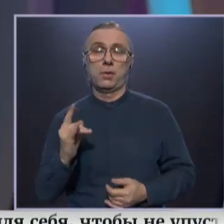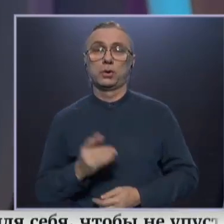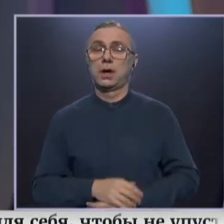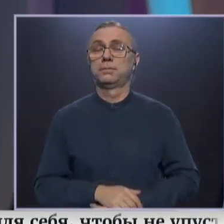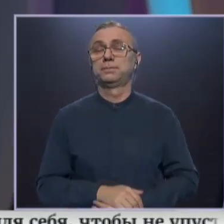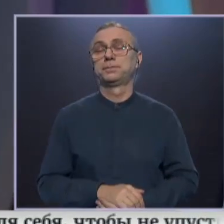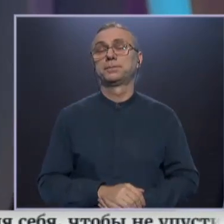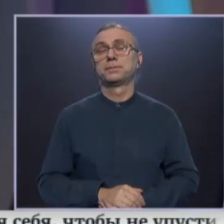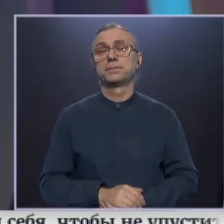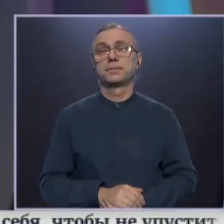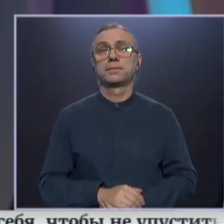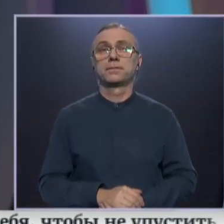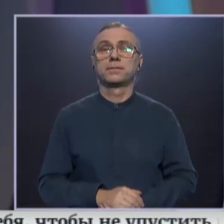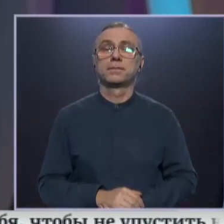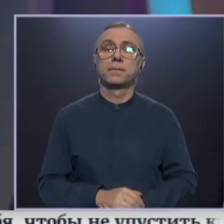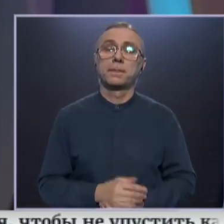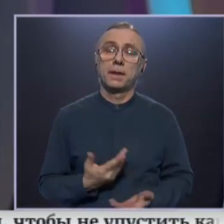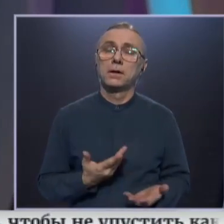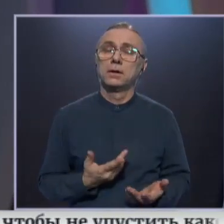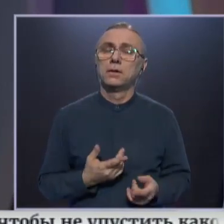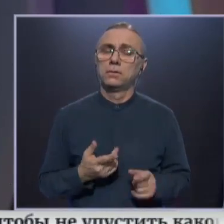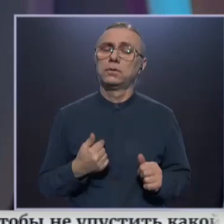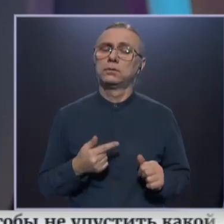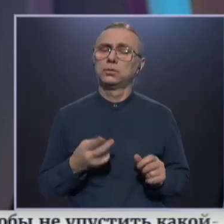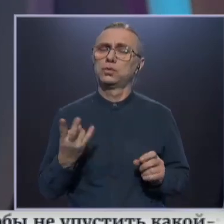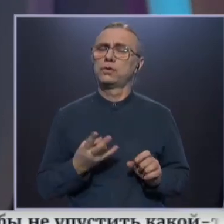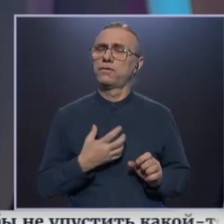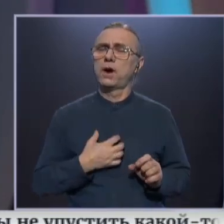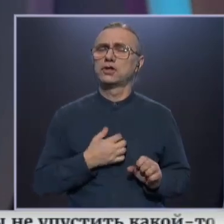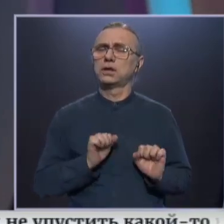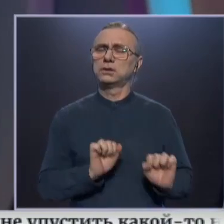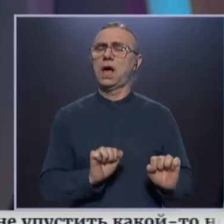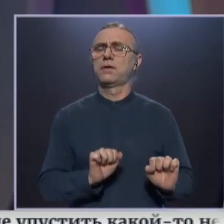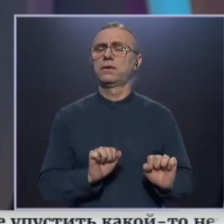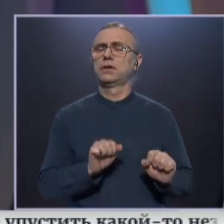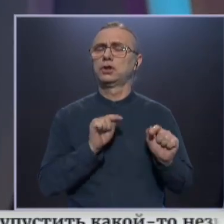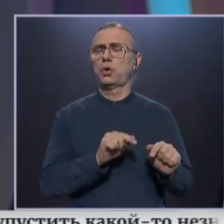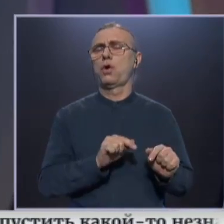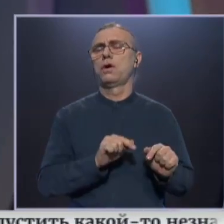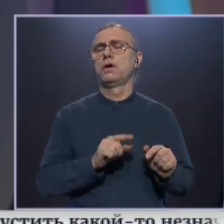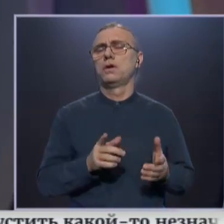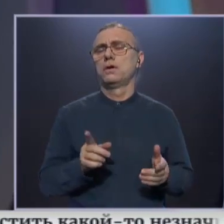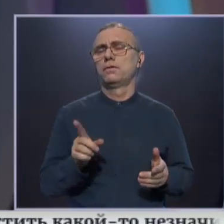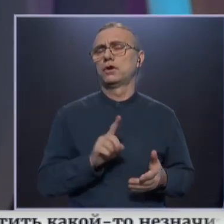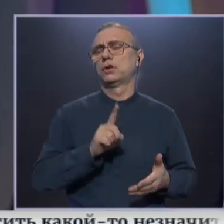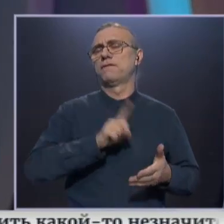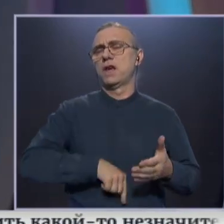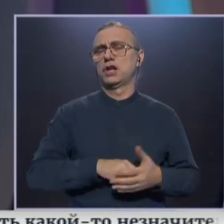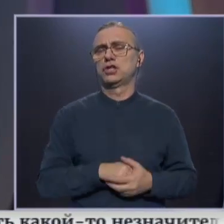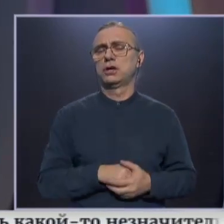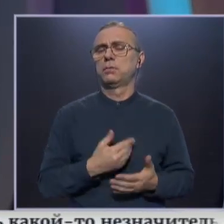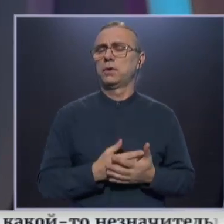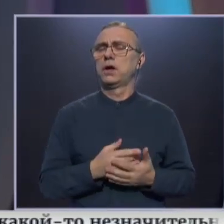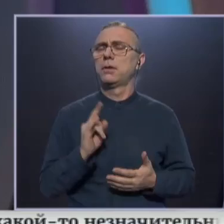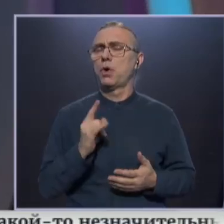присоединяюсь к вопросу, это очень важно отстаивать то, во что ты на самом деле веришь, но для ребенка бесконечно важно одобрение окружающих. Я с этим